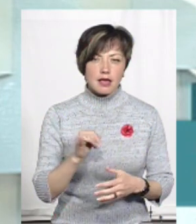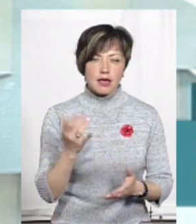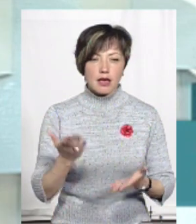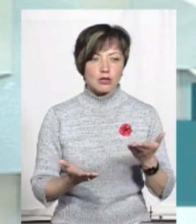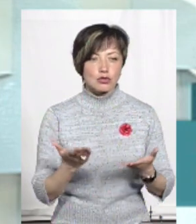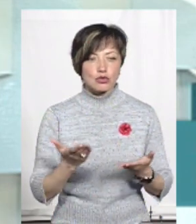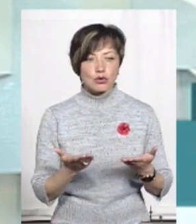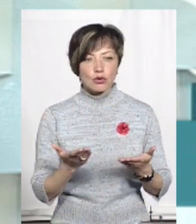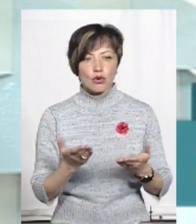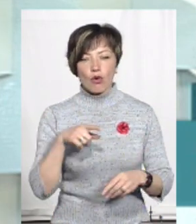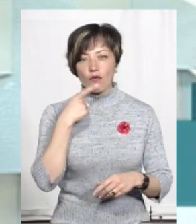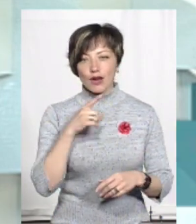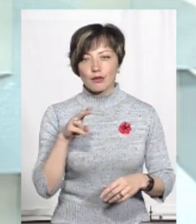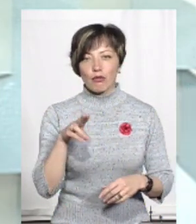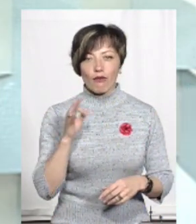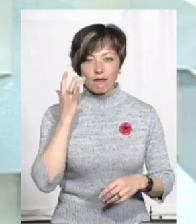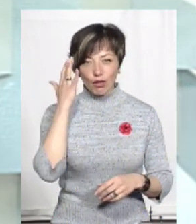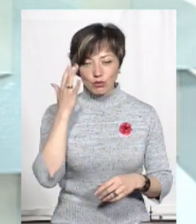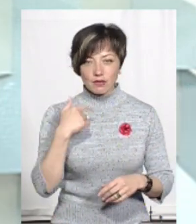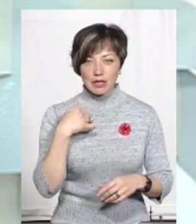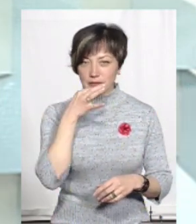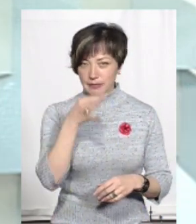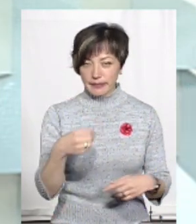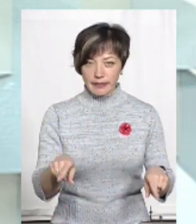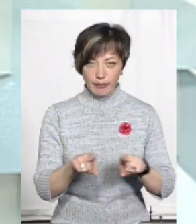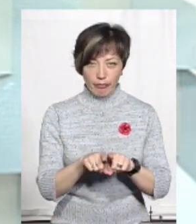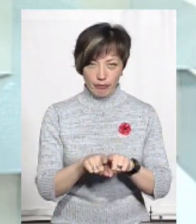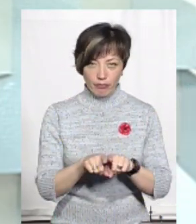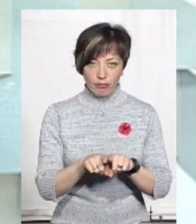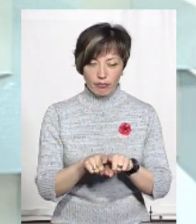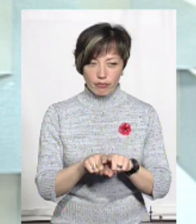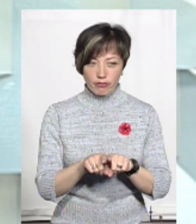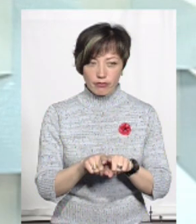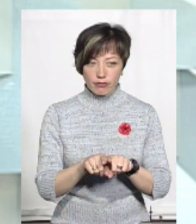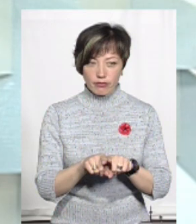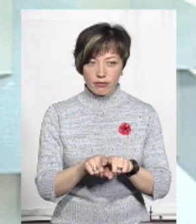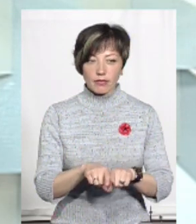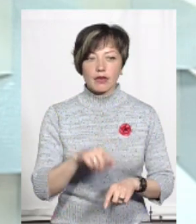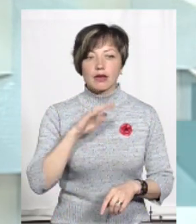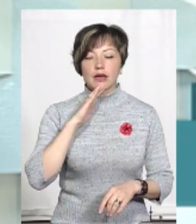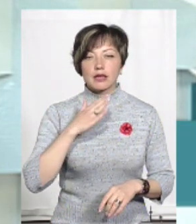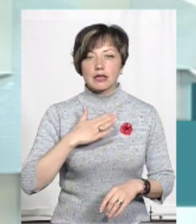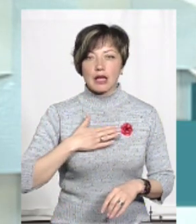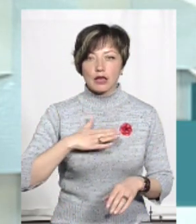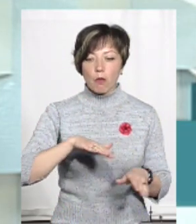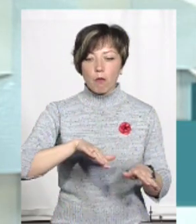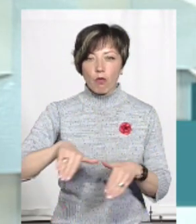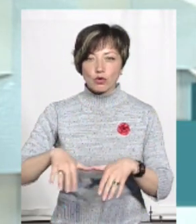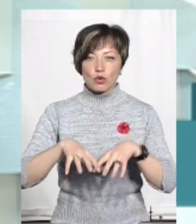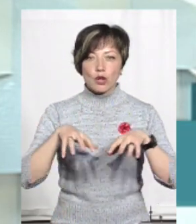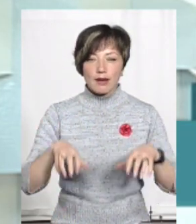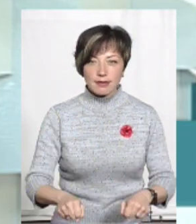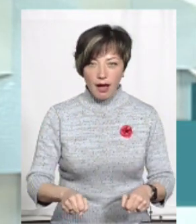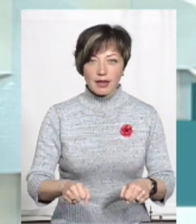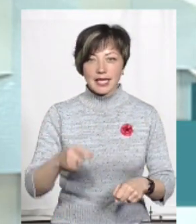якщо, знов-таки, говорити по-філософськи, я сказав би так. наша посттоталітарна і